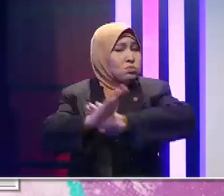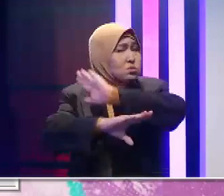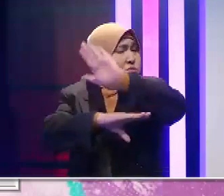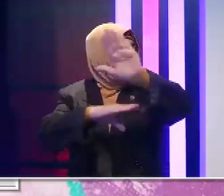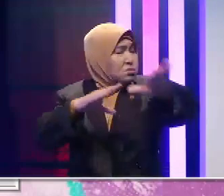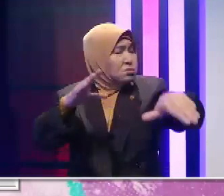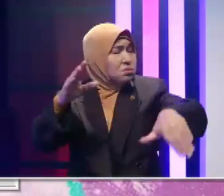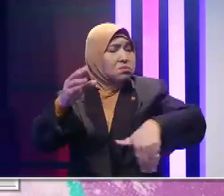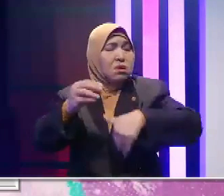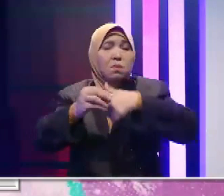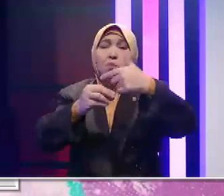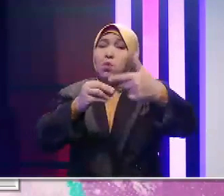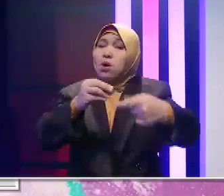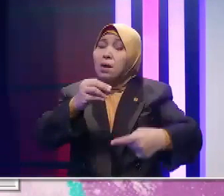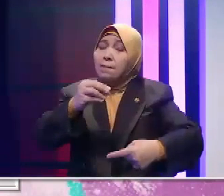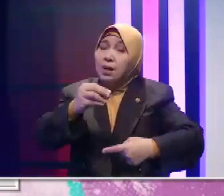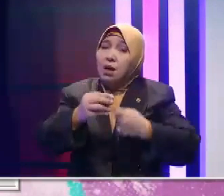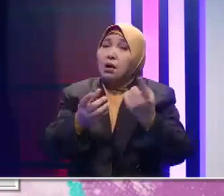شَيْءٍ